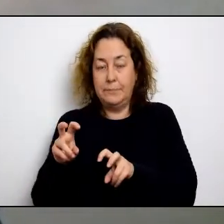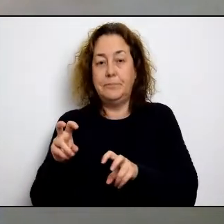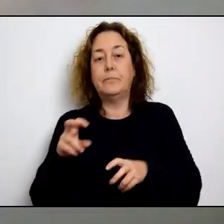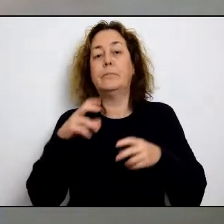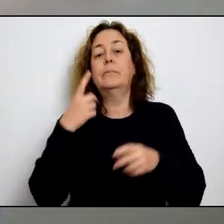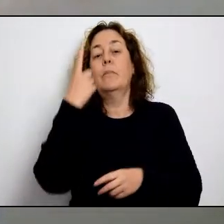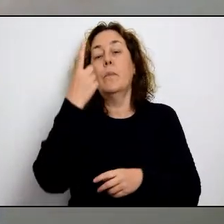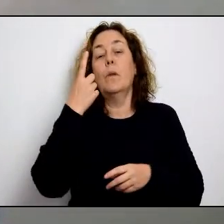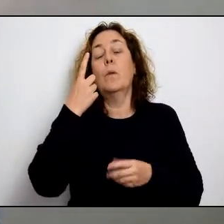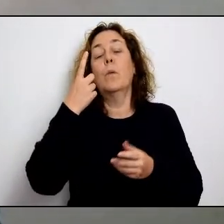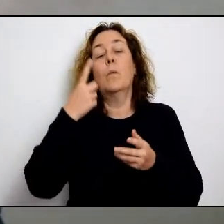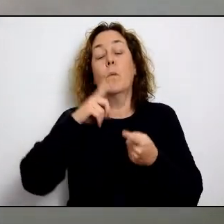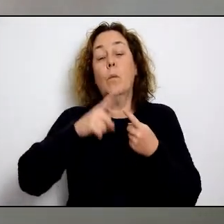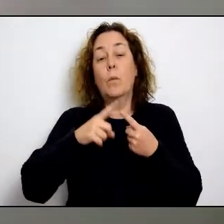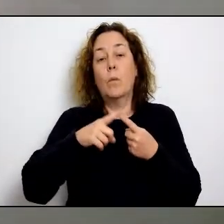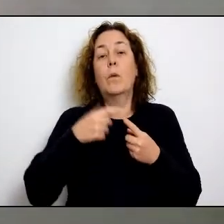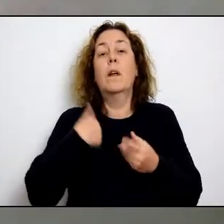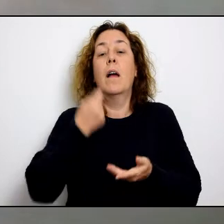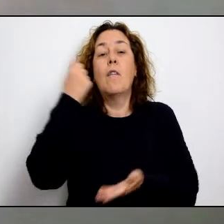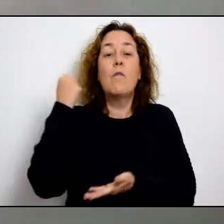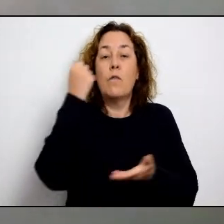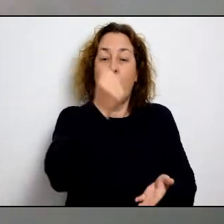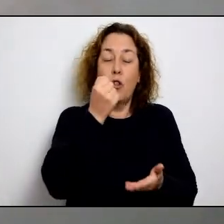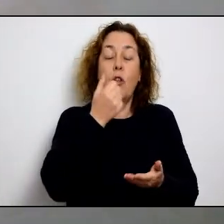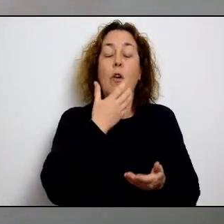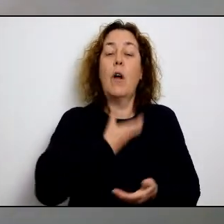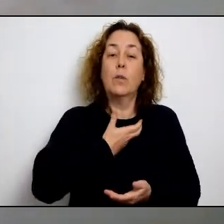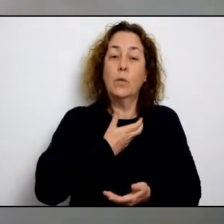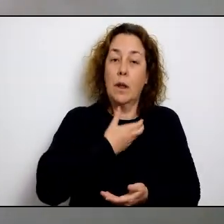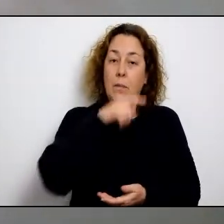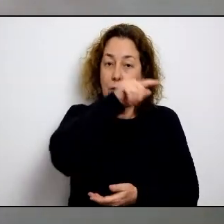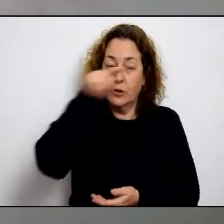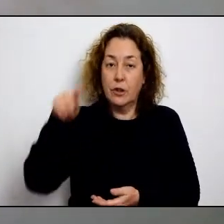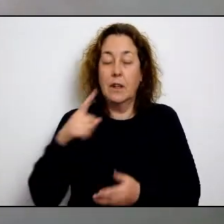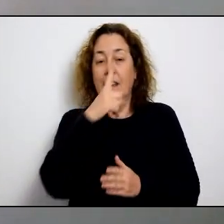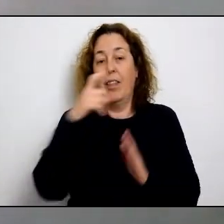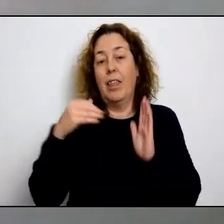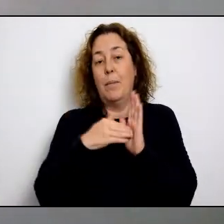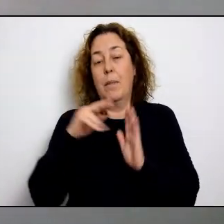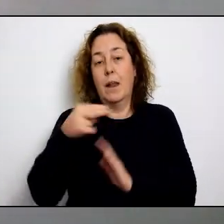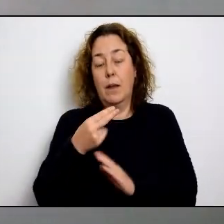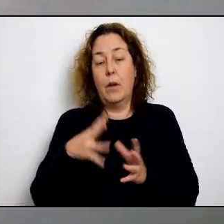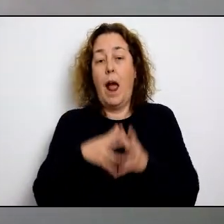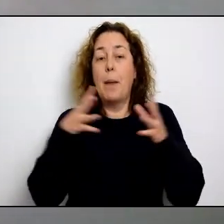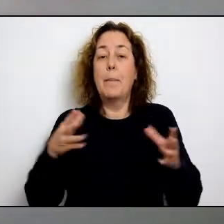En sàrea de benestar social, se segueix fent feina amb molt de fronts oberts, per una banda, en canalitzar els fons que la setmana passada vam posar a